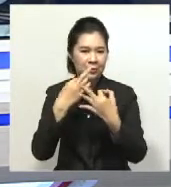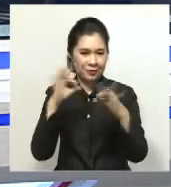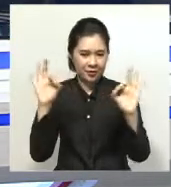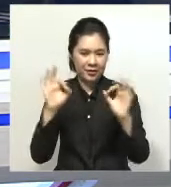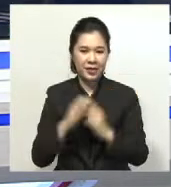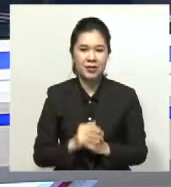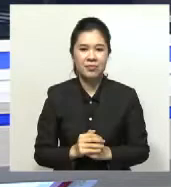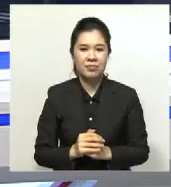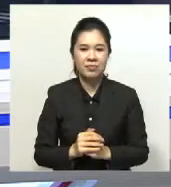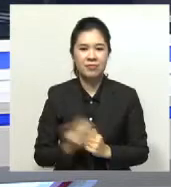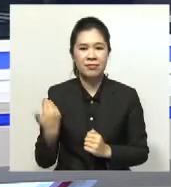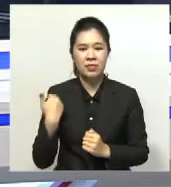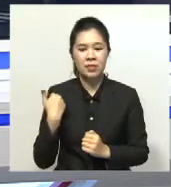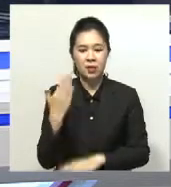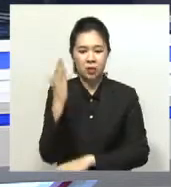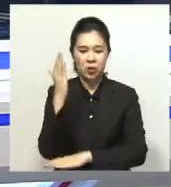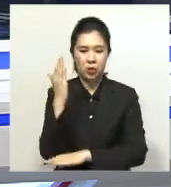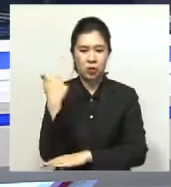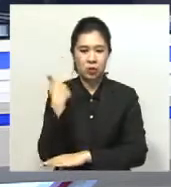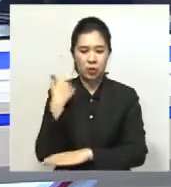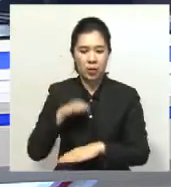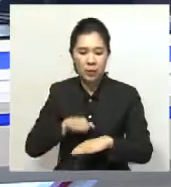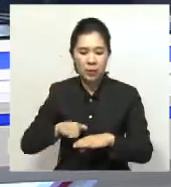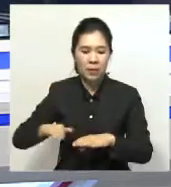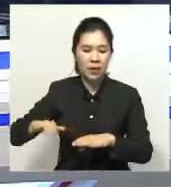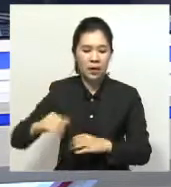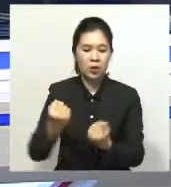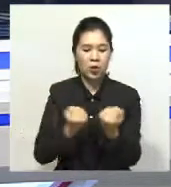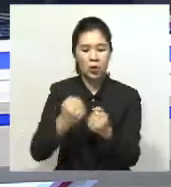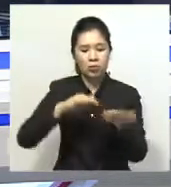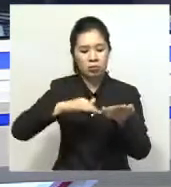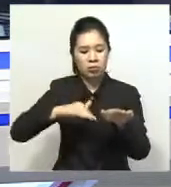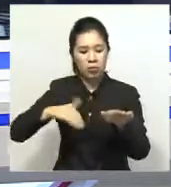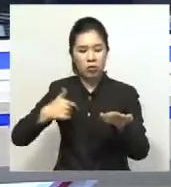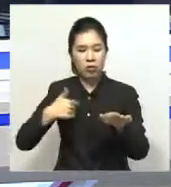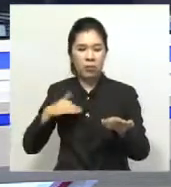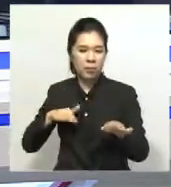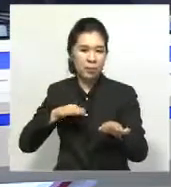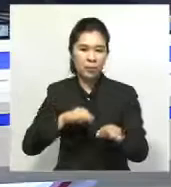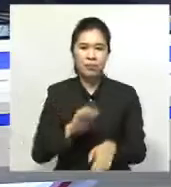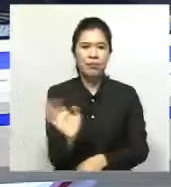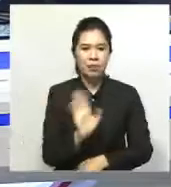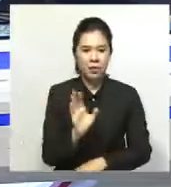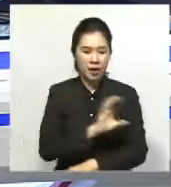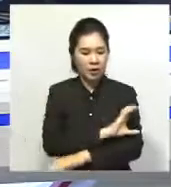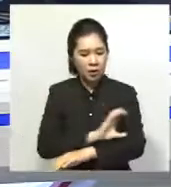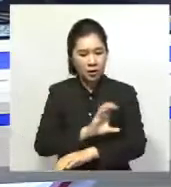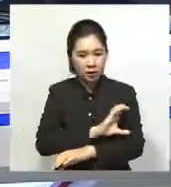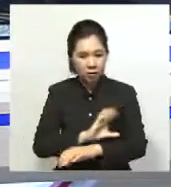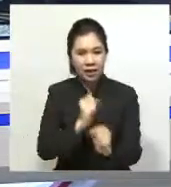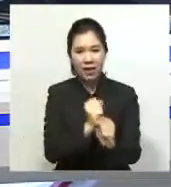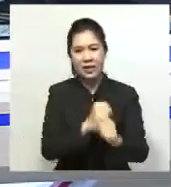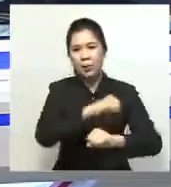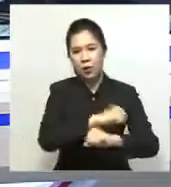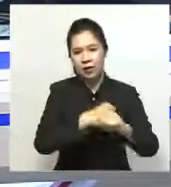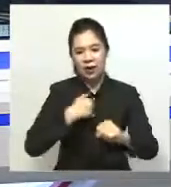ริการเนี่ยเขาจะเลี่ยงไม่ไปใช้เส้นทางที่มีปัญหาการจราจรติดขัดหรือว่าไม่ไปใช้เส้นทางที่มีการก่อสร้างรถไฟฟ้าอยู่นะคะ